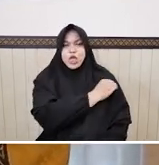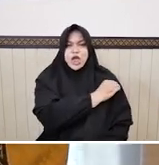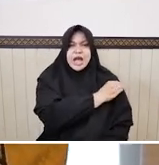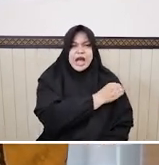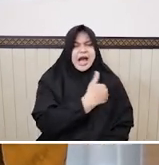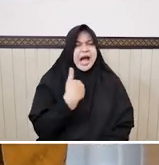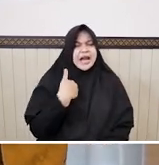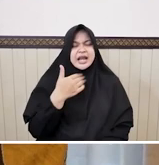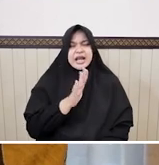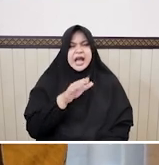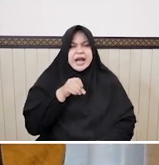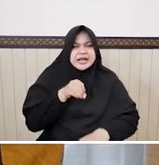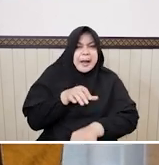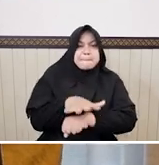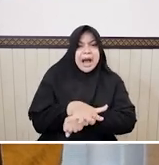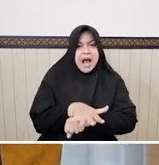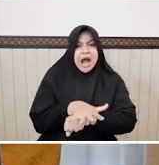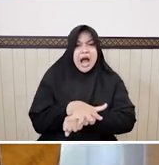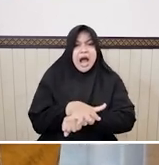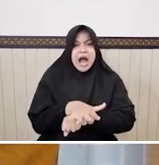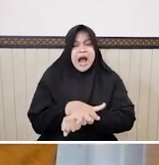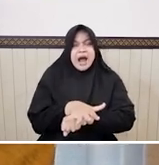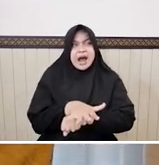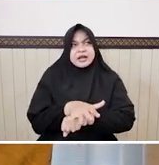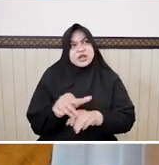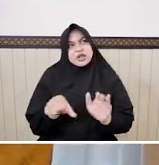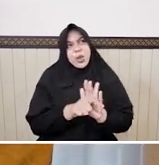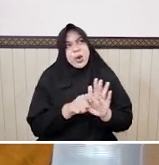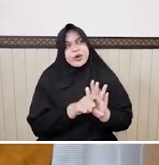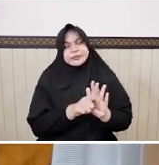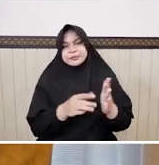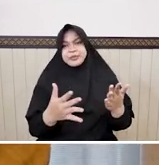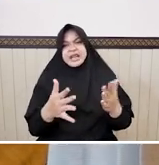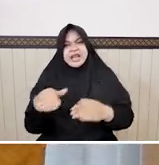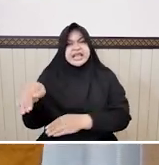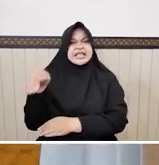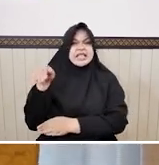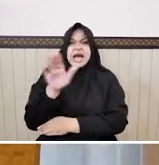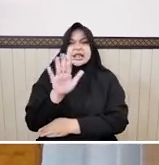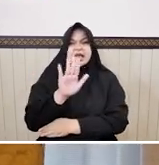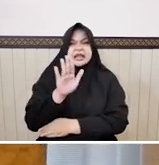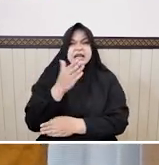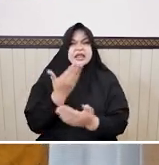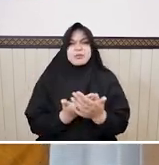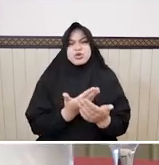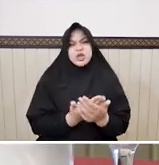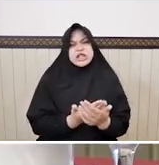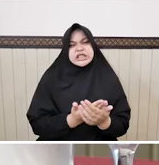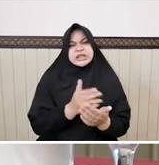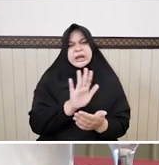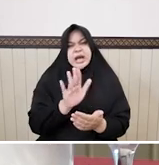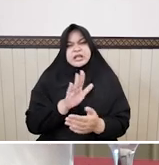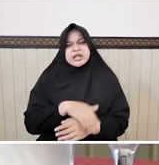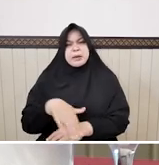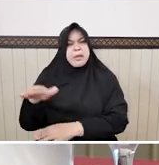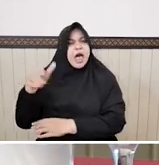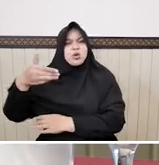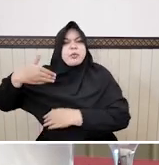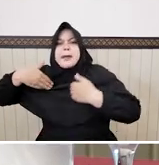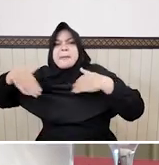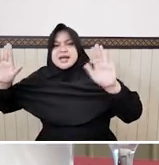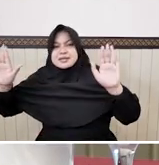ya implikasinya apakah pada misalkan kejahatan tidak terbukti begitu sehingga pelaku menjadi bebas